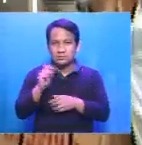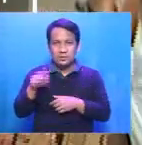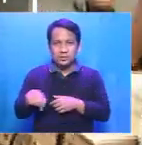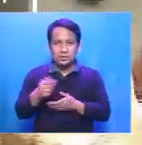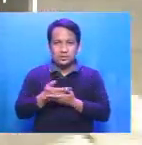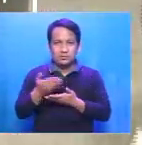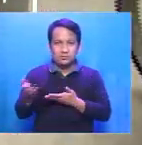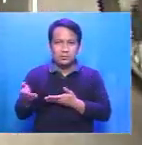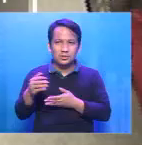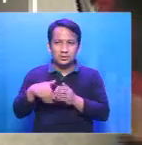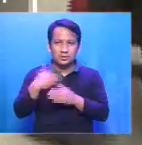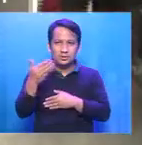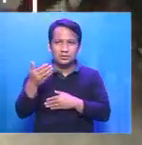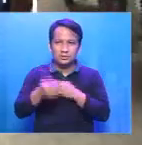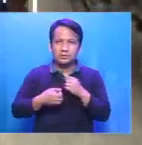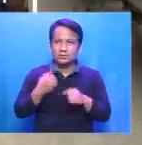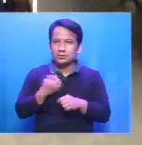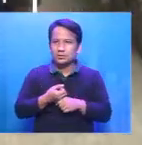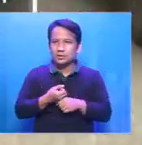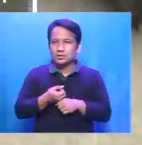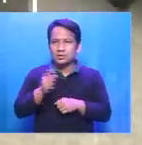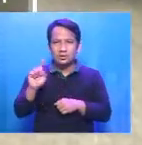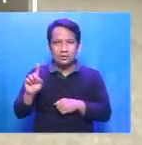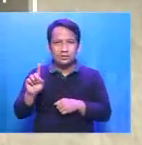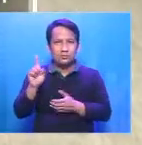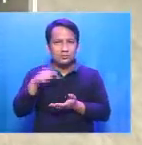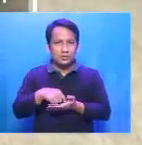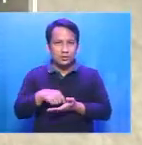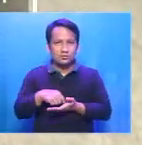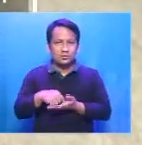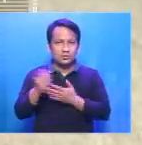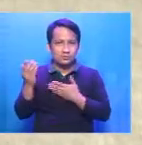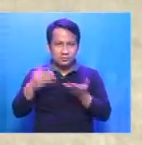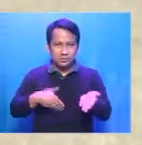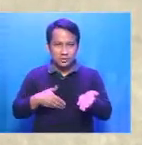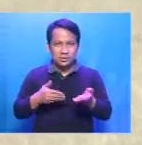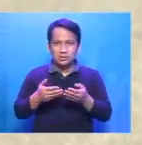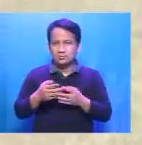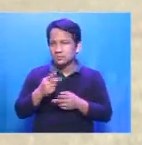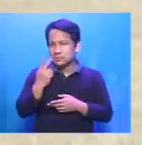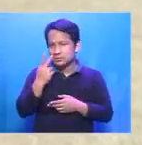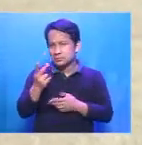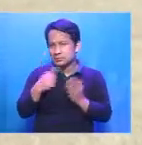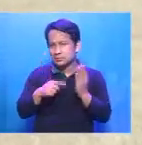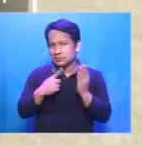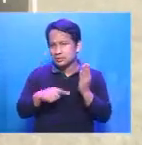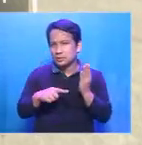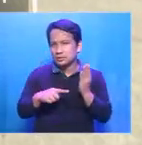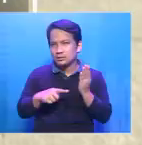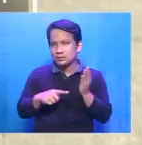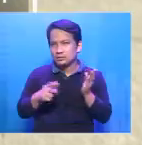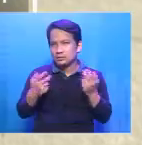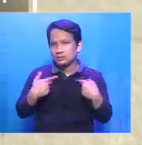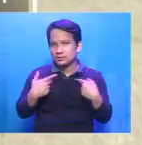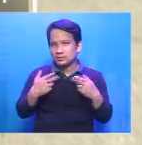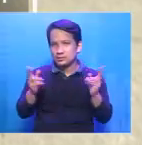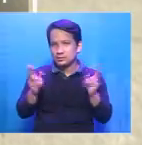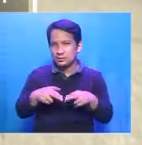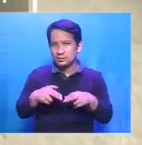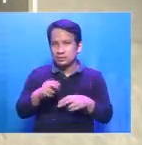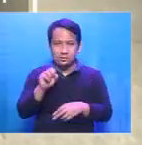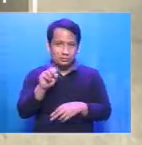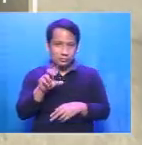para swertehin sa susunod na taon. Nasa 1,000 yung dala natin ngayon, kaya titingnan natin kung kakasya ba ito para makabili